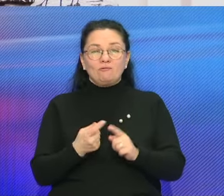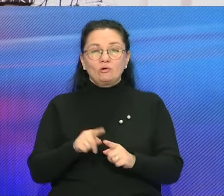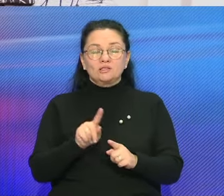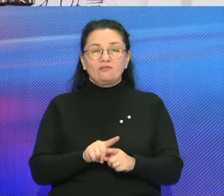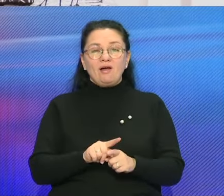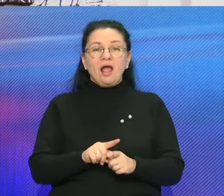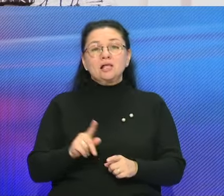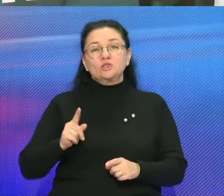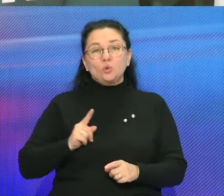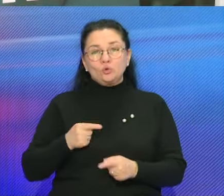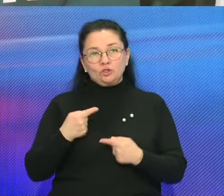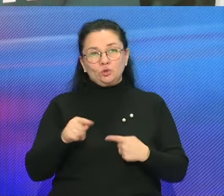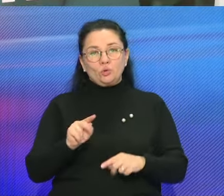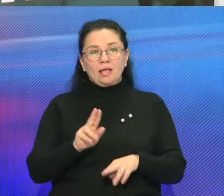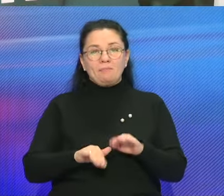ряд других вакансий.